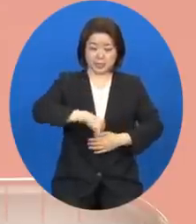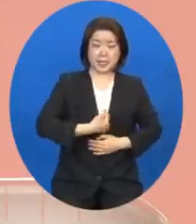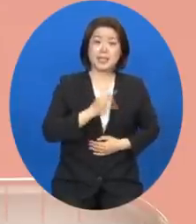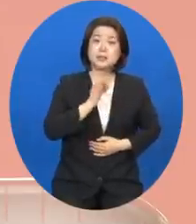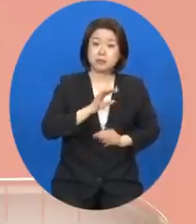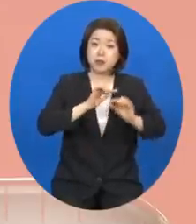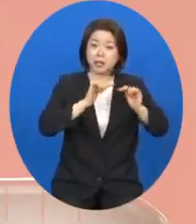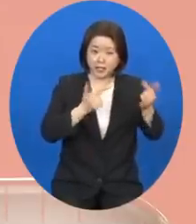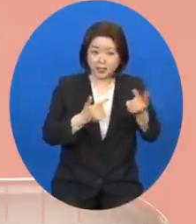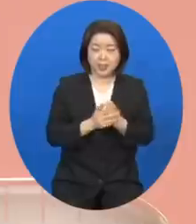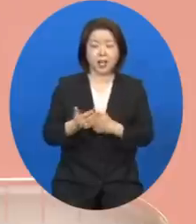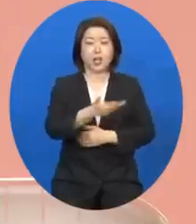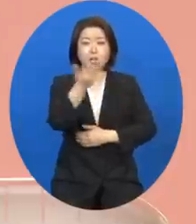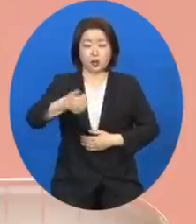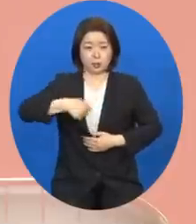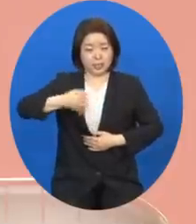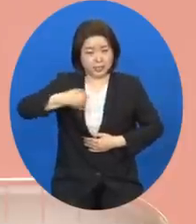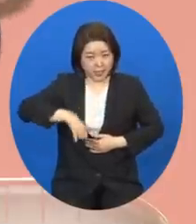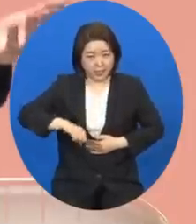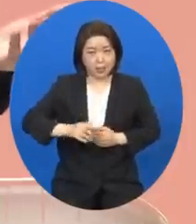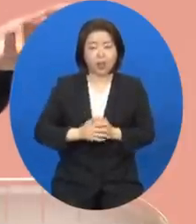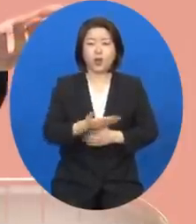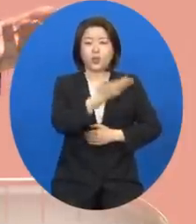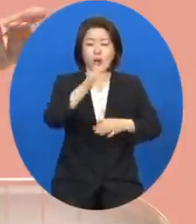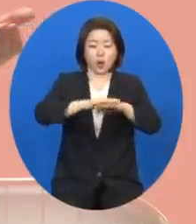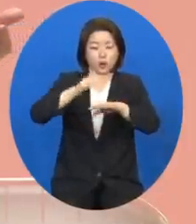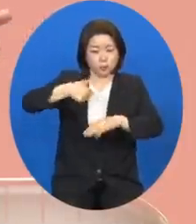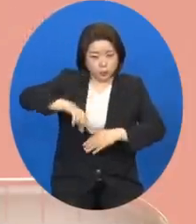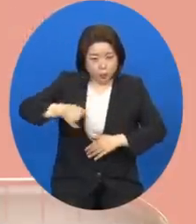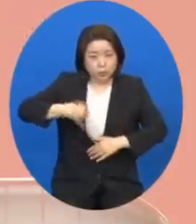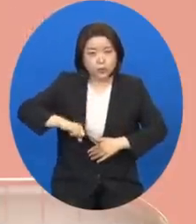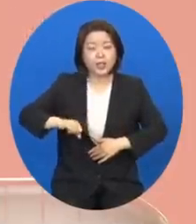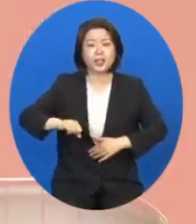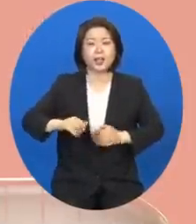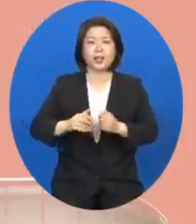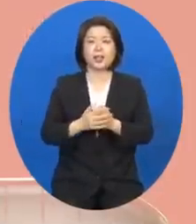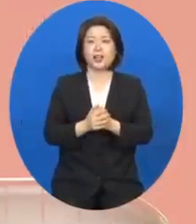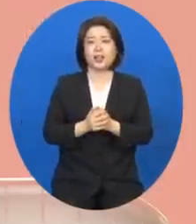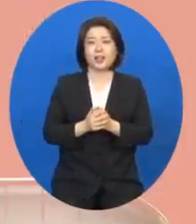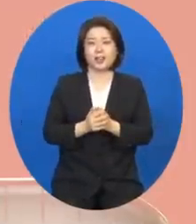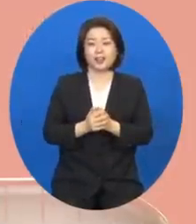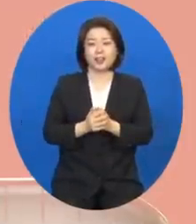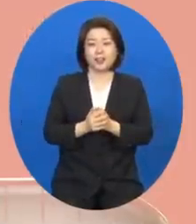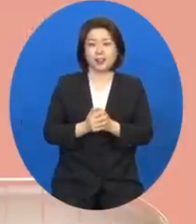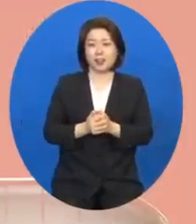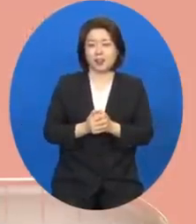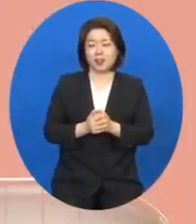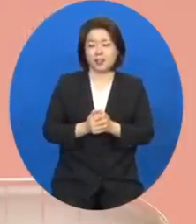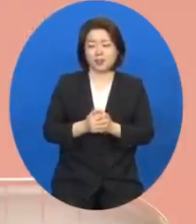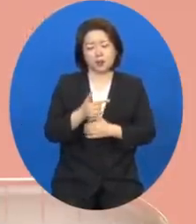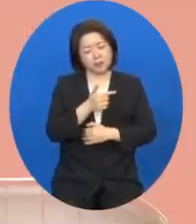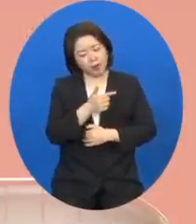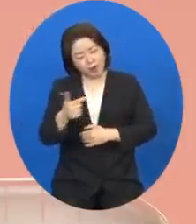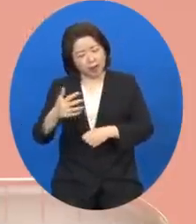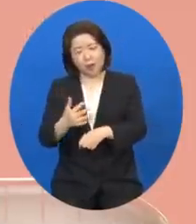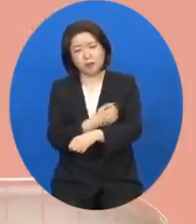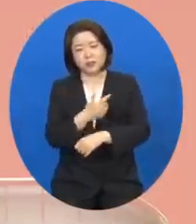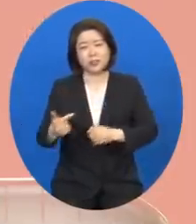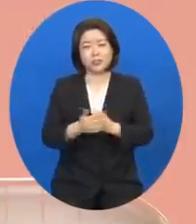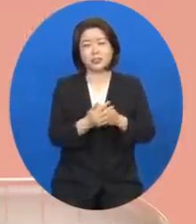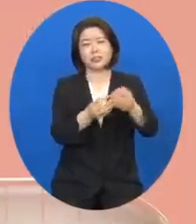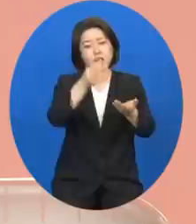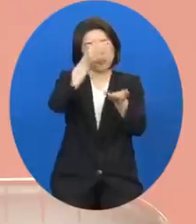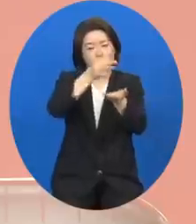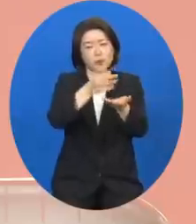아니고 여러분의 자녀들, 여러분의 손주들에게 이건 말할 수 없는